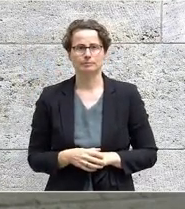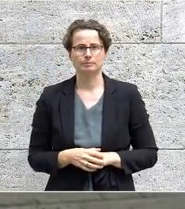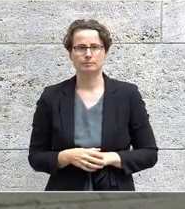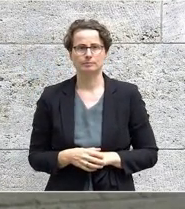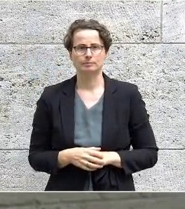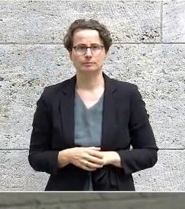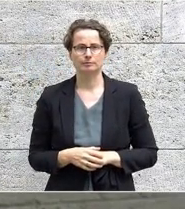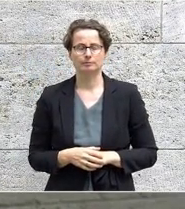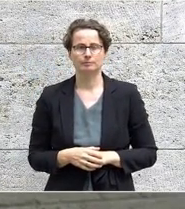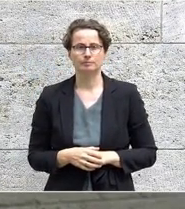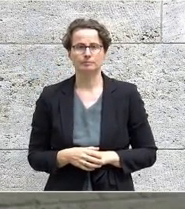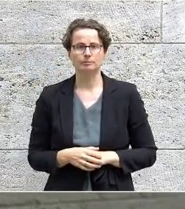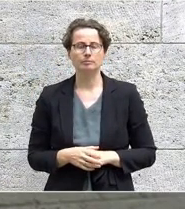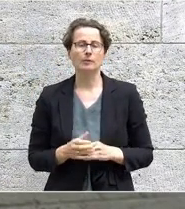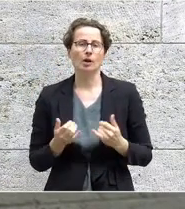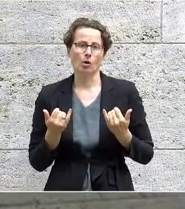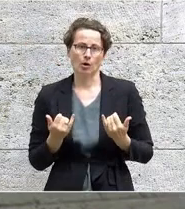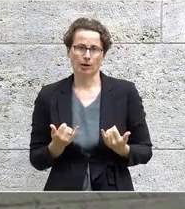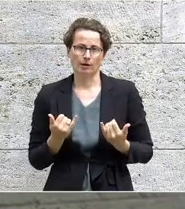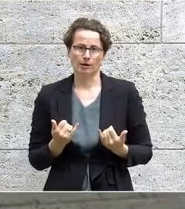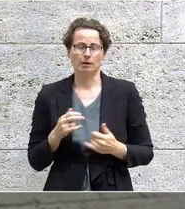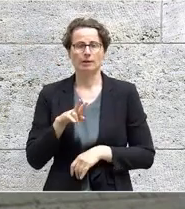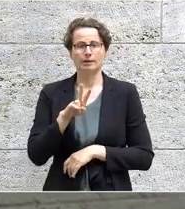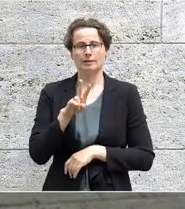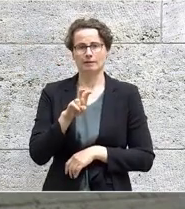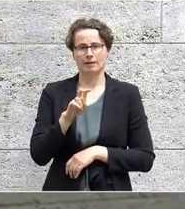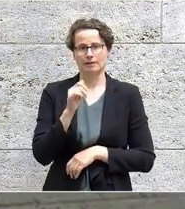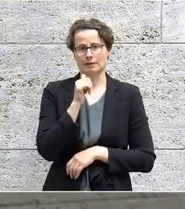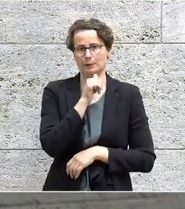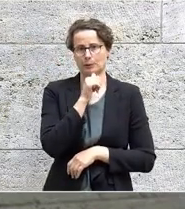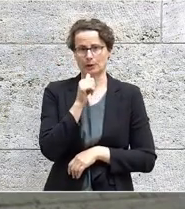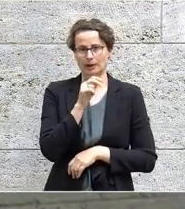So rufe ich heute am 20. Juli